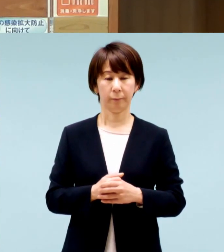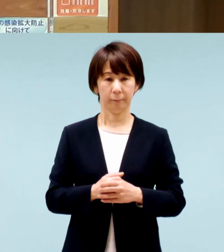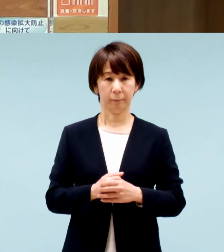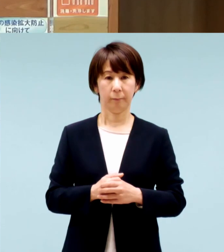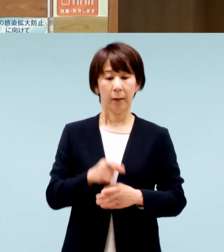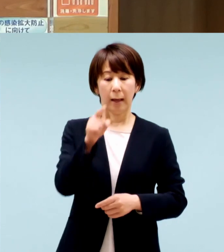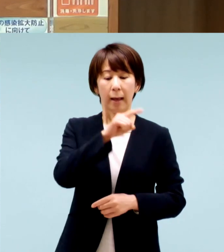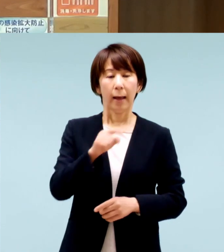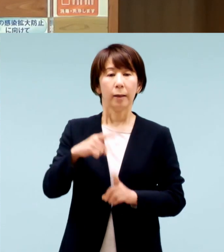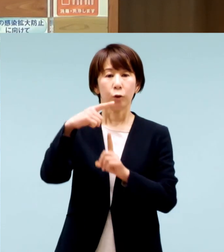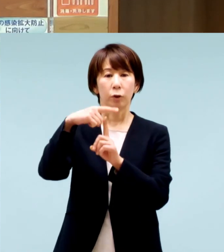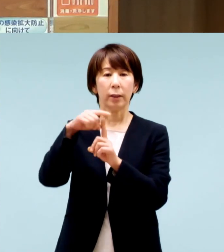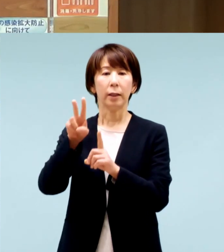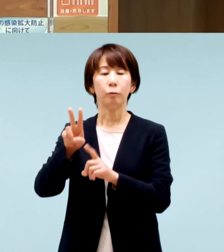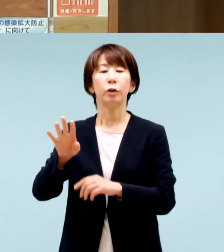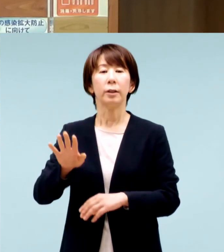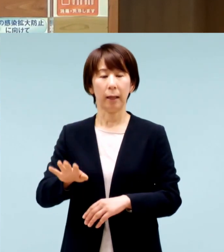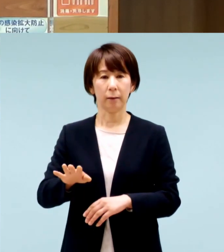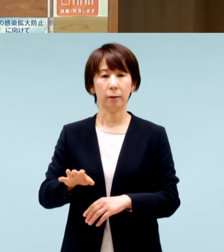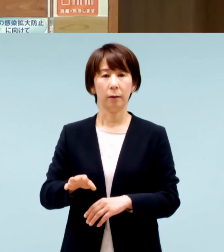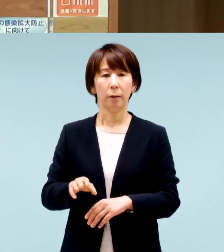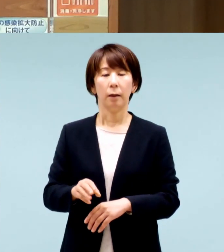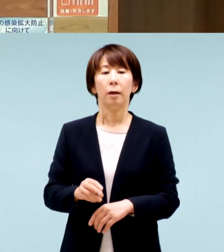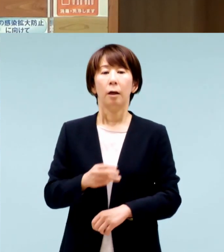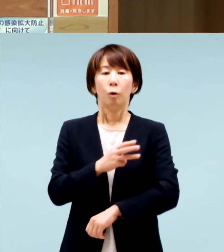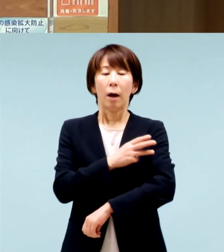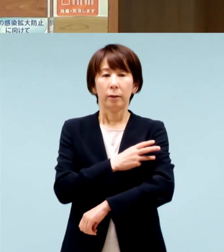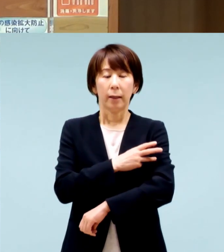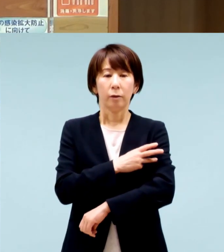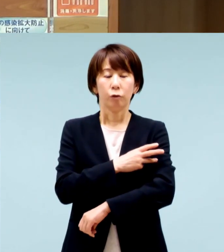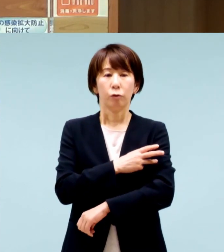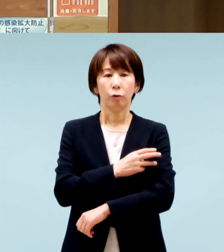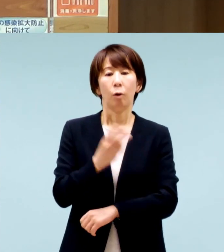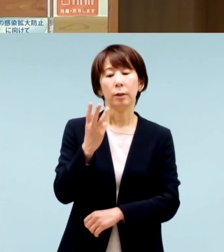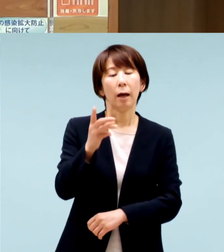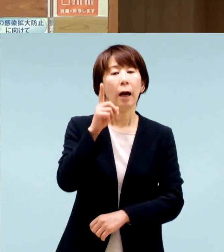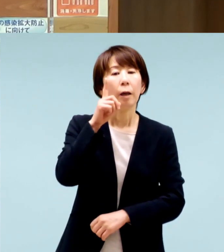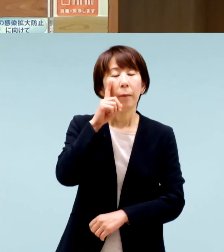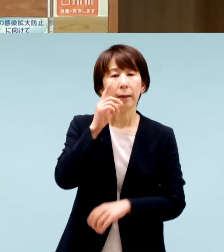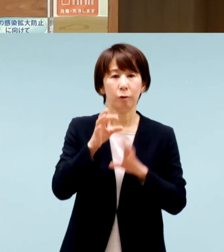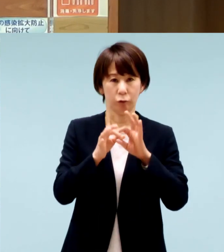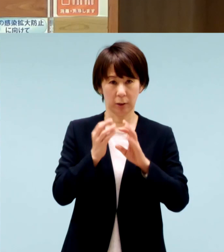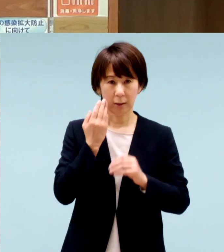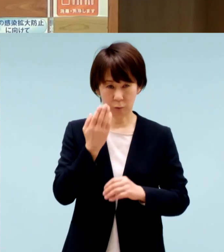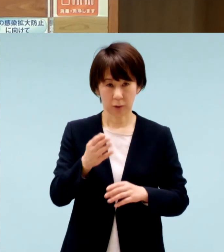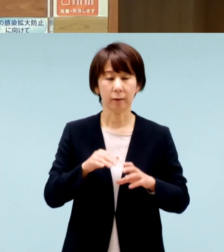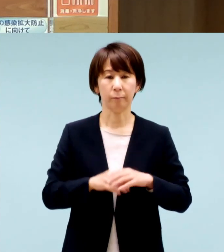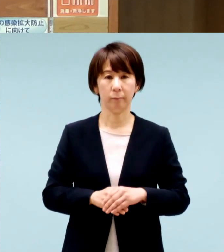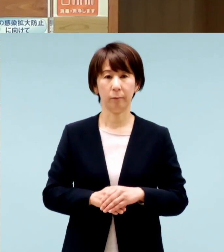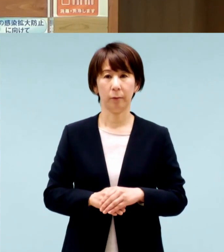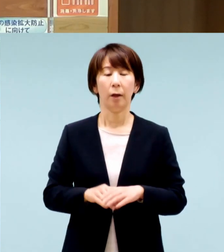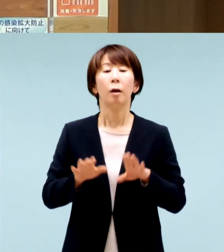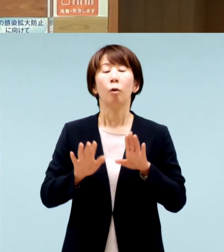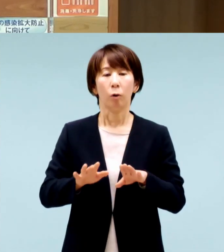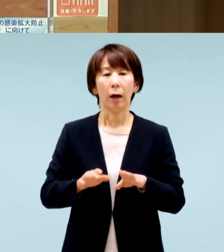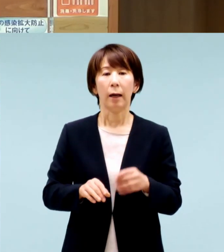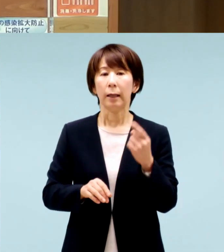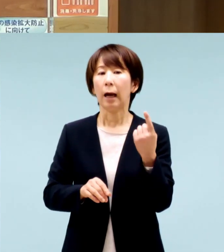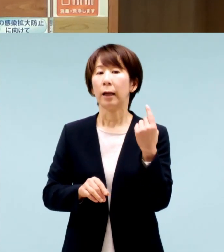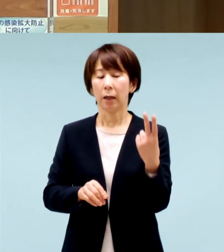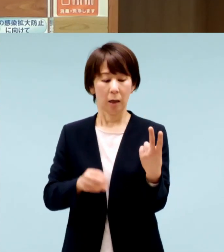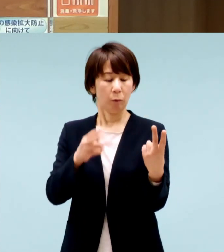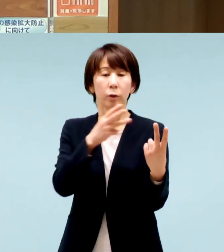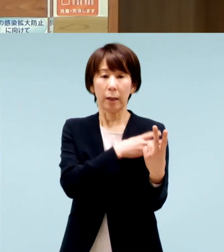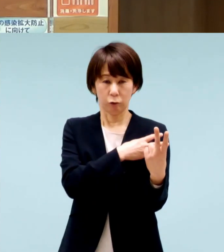スティーブイ中内です。3回目接種について伺いたいんですけども、今回交差接種が認められることになり